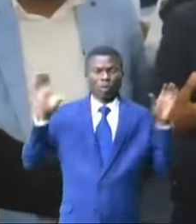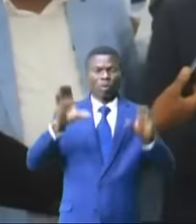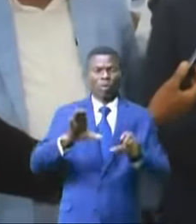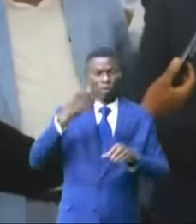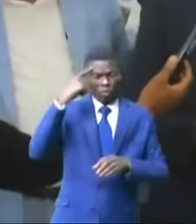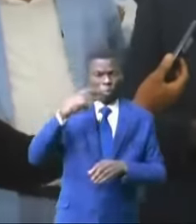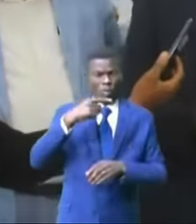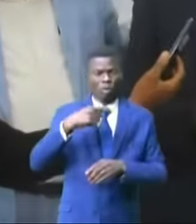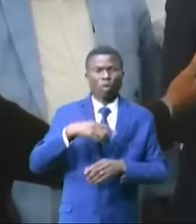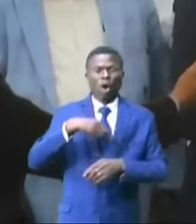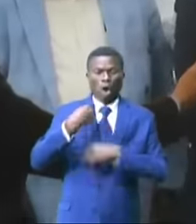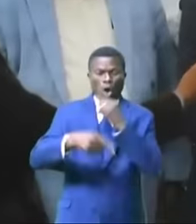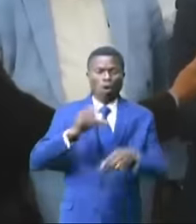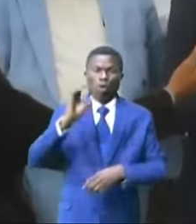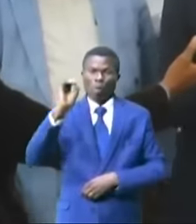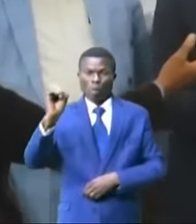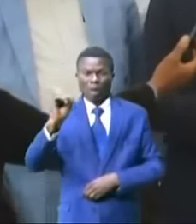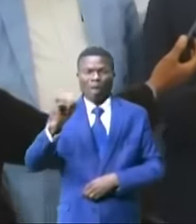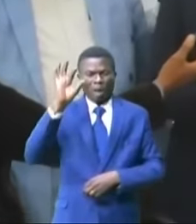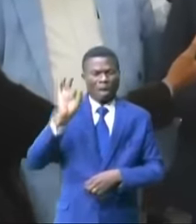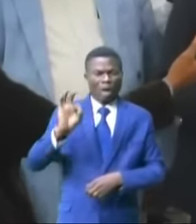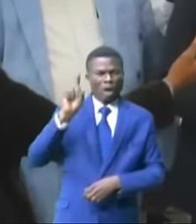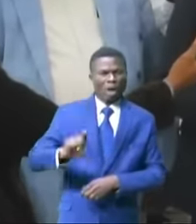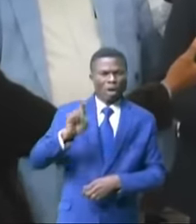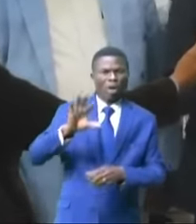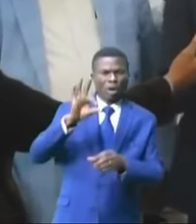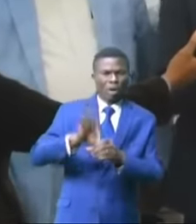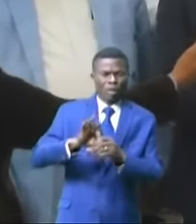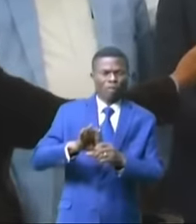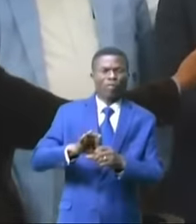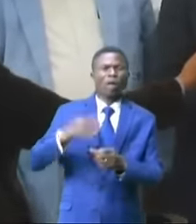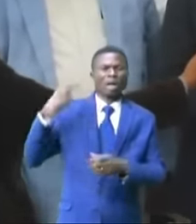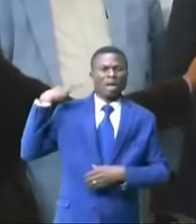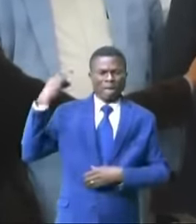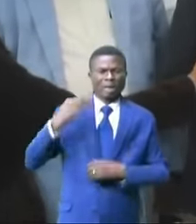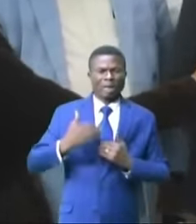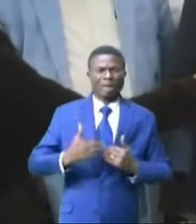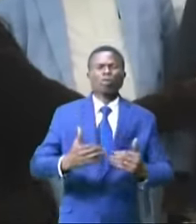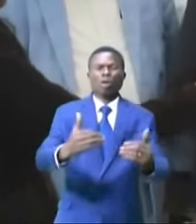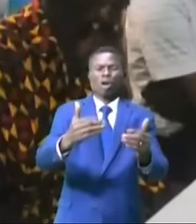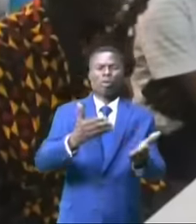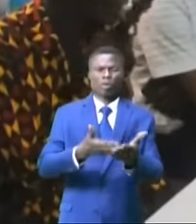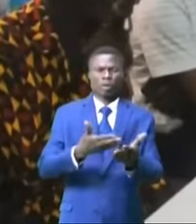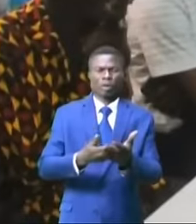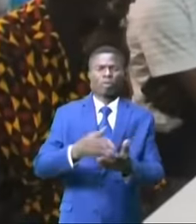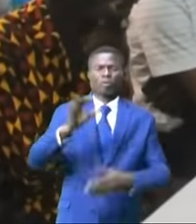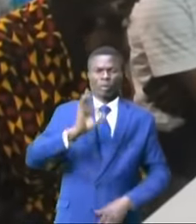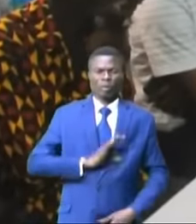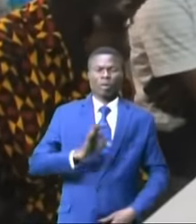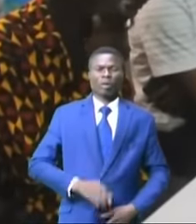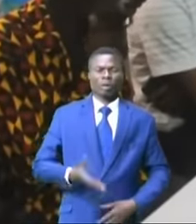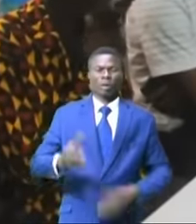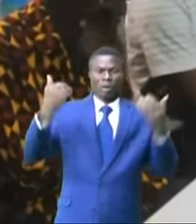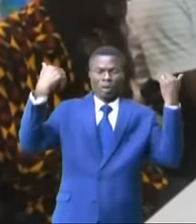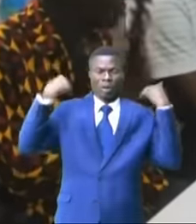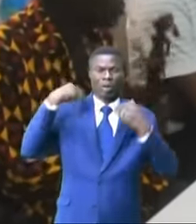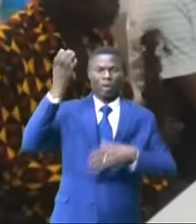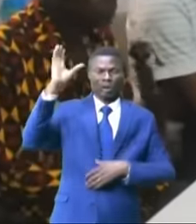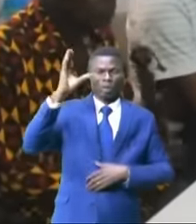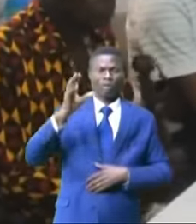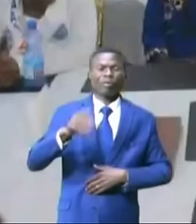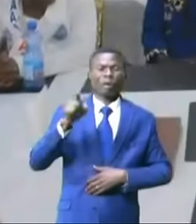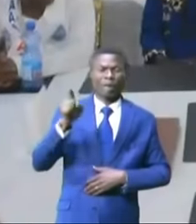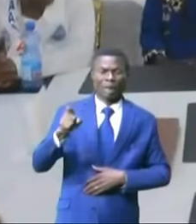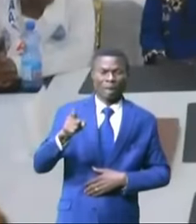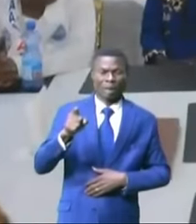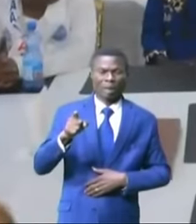de reprendre à zéro, il faut voter les candidats de la continuité. Ah, Félix Tshisekedi Tshilombo. Les chefs coutumiers du territoire de Mwanda